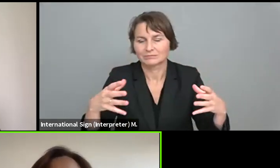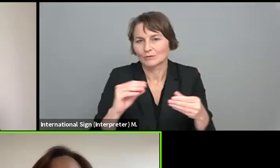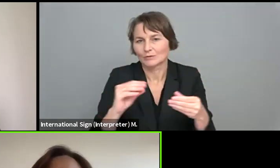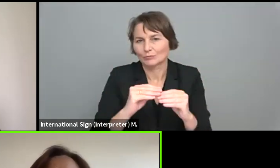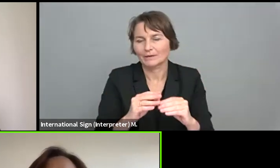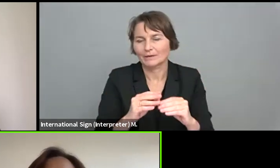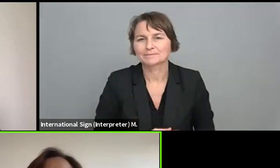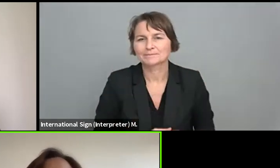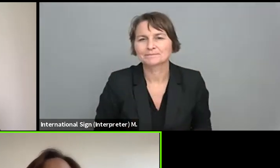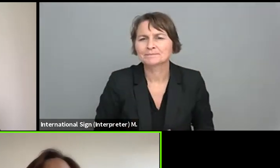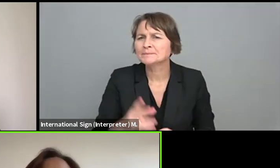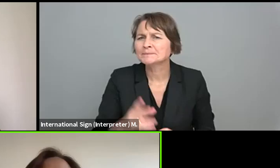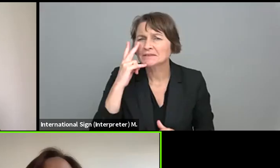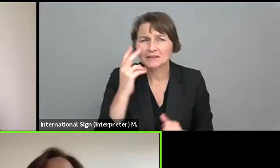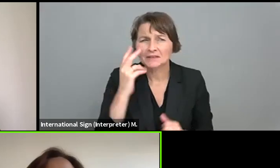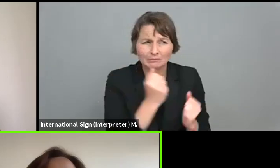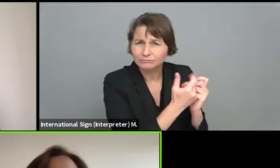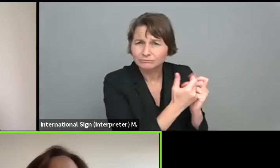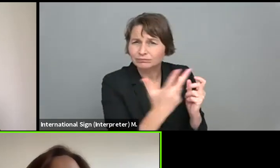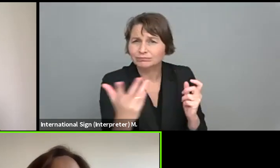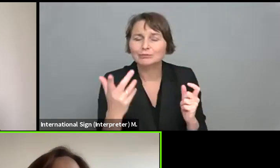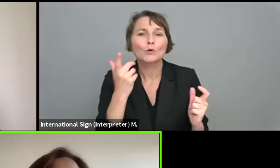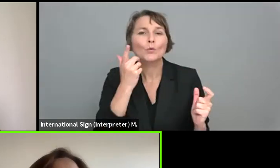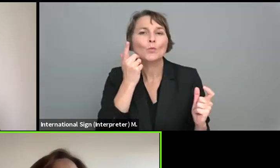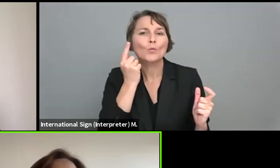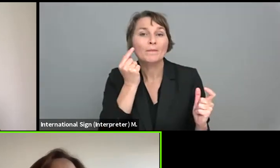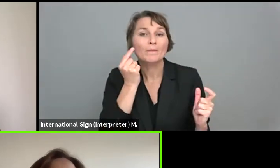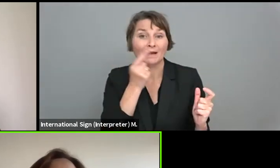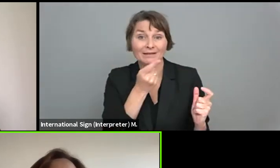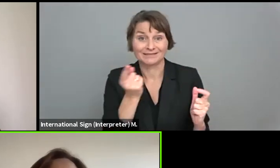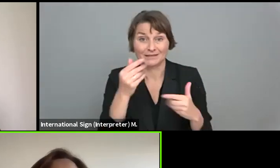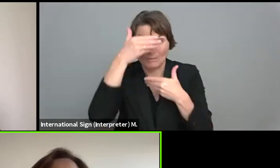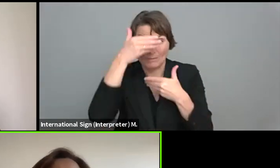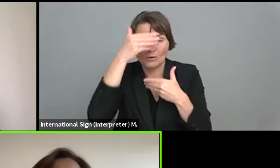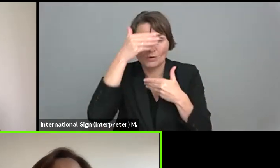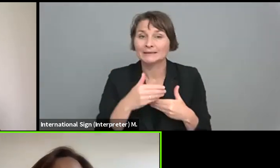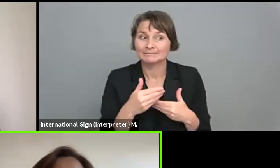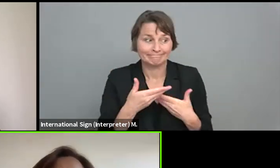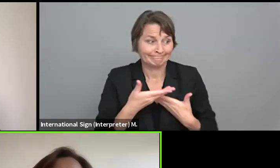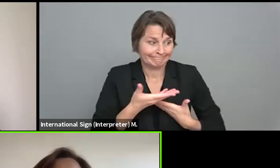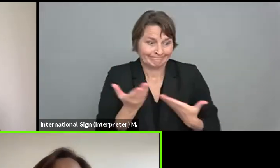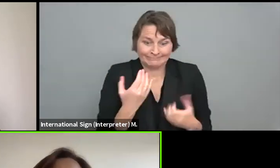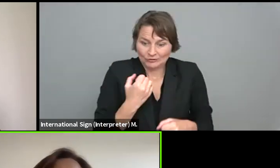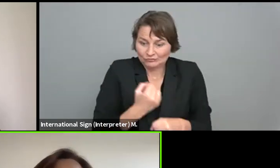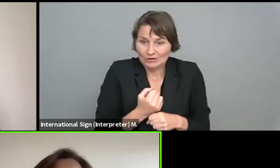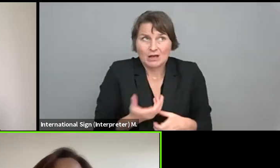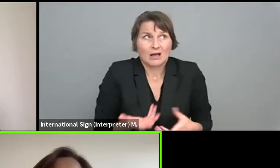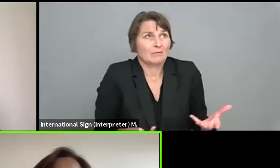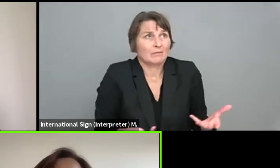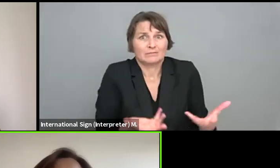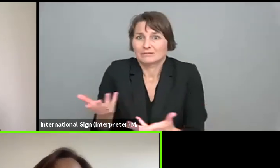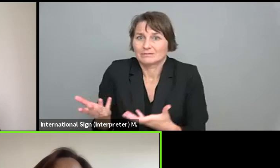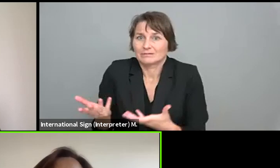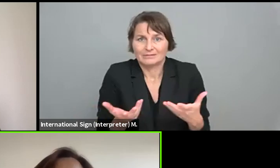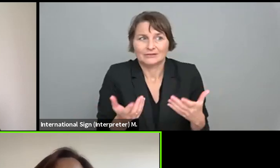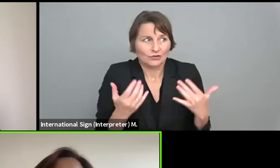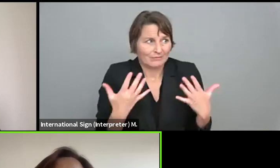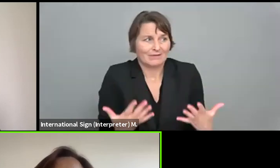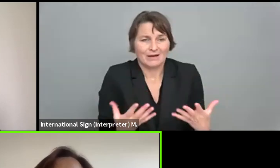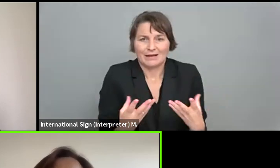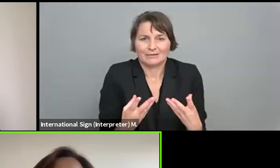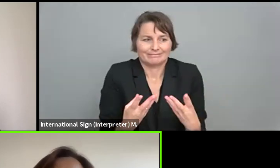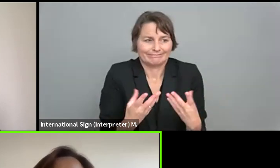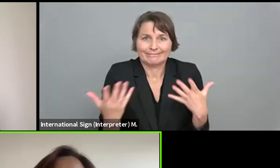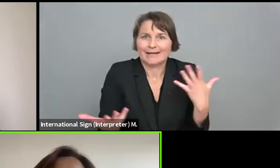de Covid. Et donc, les femmes ont été contaminées parce qu'elles travaillaient déjà à la base dans des espaces qui n'étaient pas